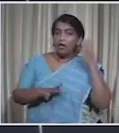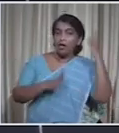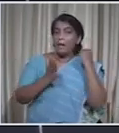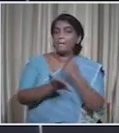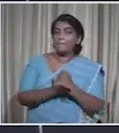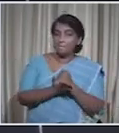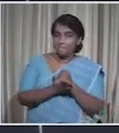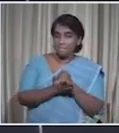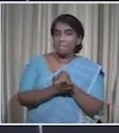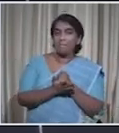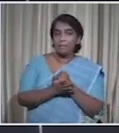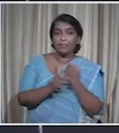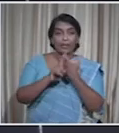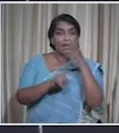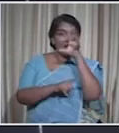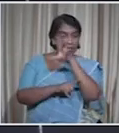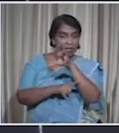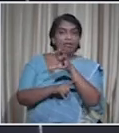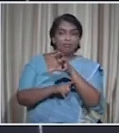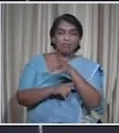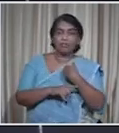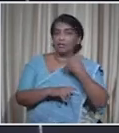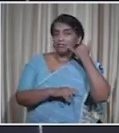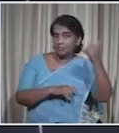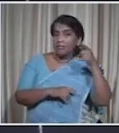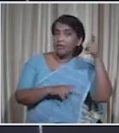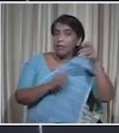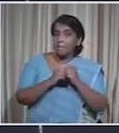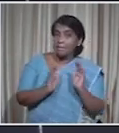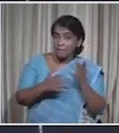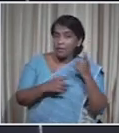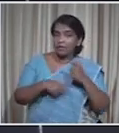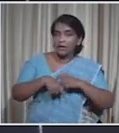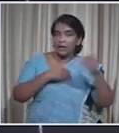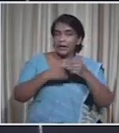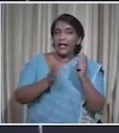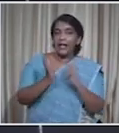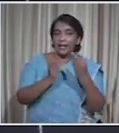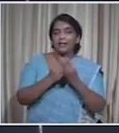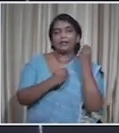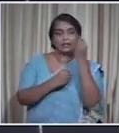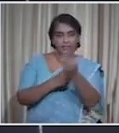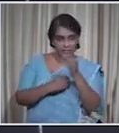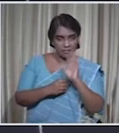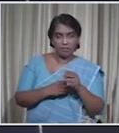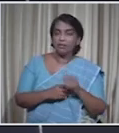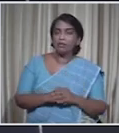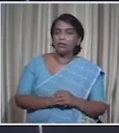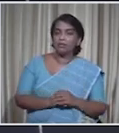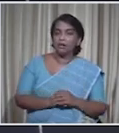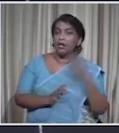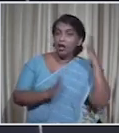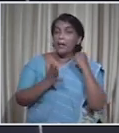බැංකුවේ අපේ මේ කලාපීය නියෝජිතලා කතා කරමු කිව්වා එතන පටන් ගත්තොත් කෙටි කාලීන ණය අපි ලබලා දෙයි කියලා